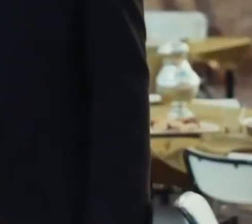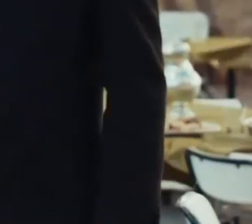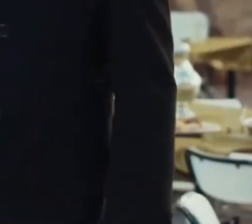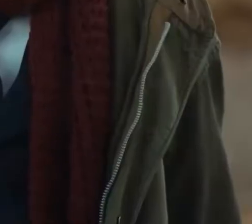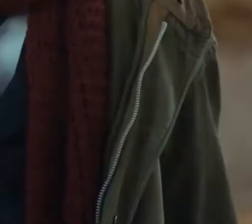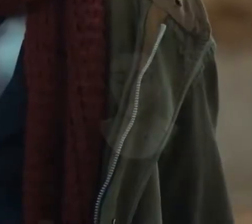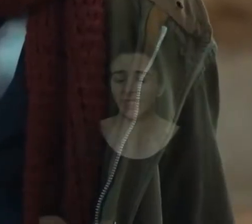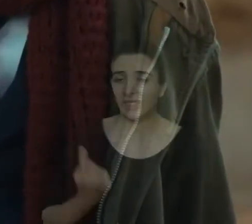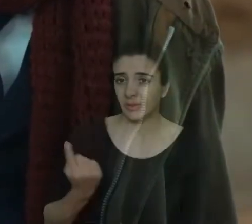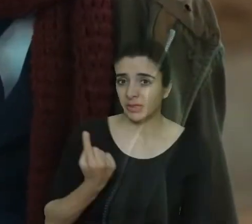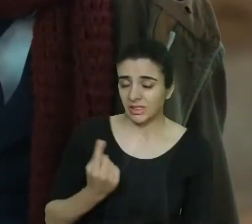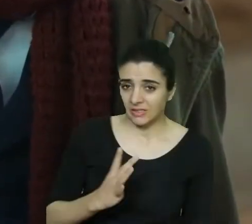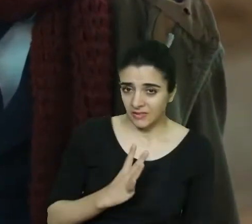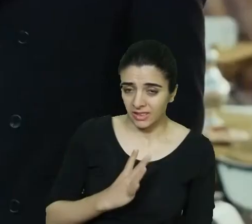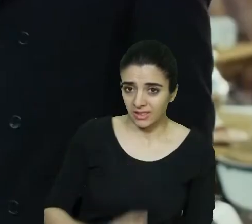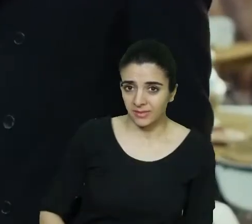Göz kırptı.